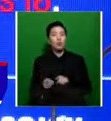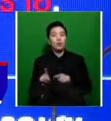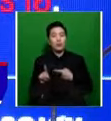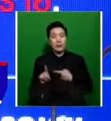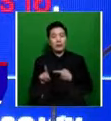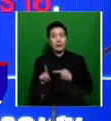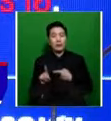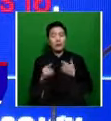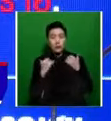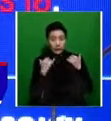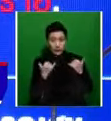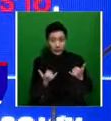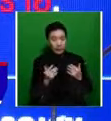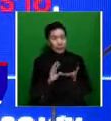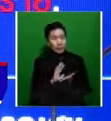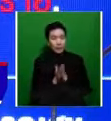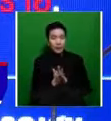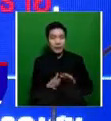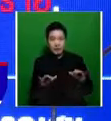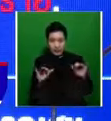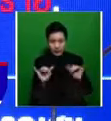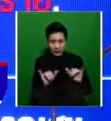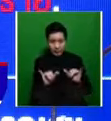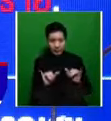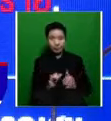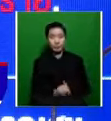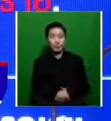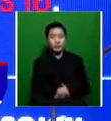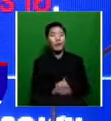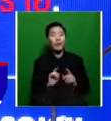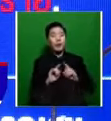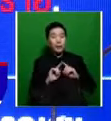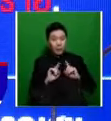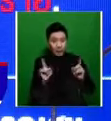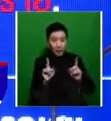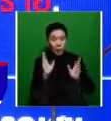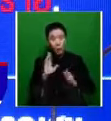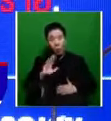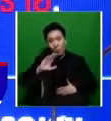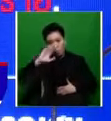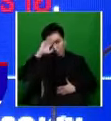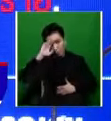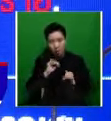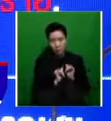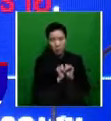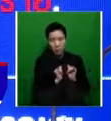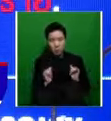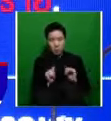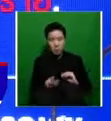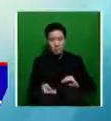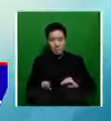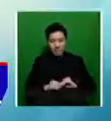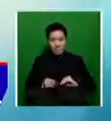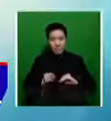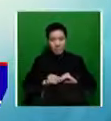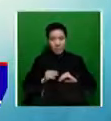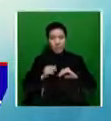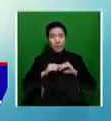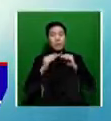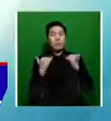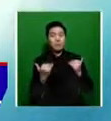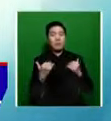ก็ยังไม่เปลี่ยนแปลงสำหรับผู้เสียชีวิตแต่อาจจะมีตัวเลขของผู้ป่วยเพิ่มขึ้นนะครับ